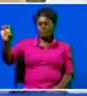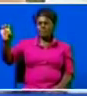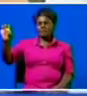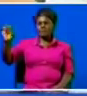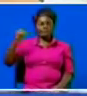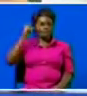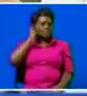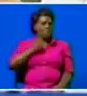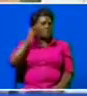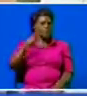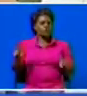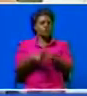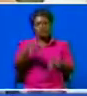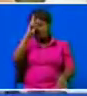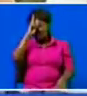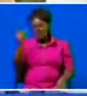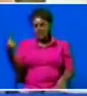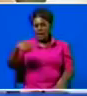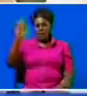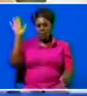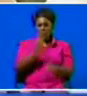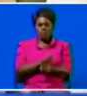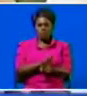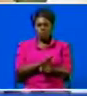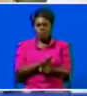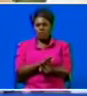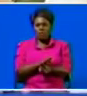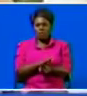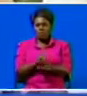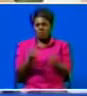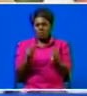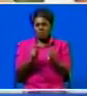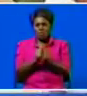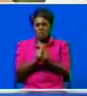wa Maseno walijaa na wakakuja na